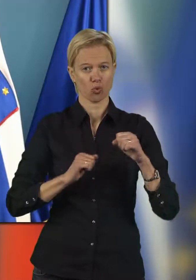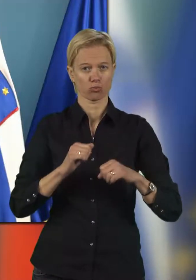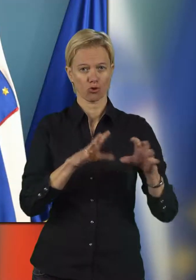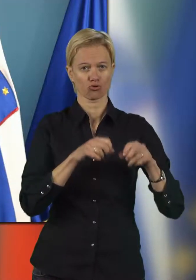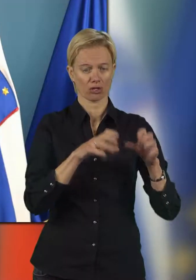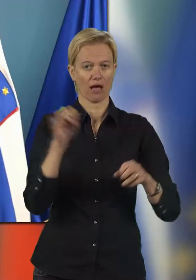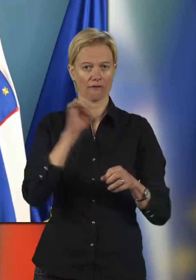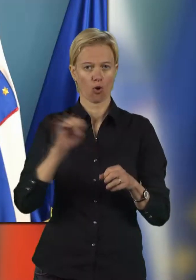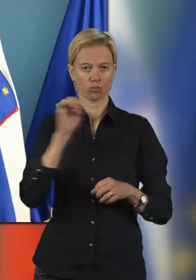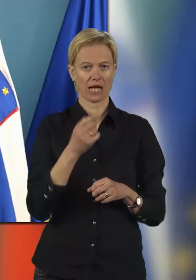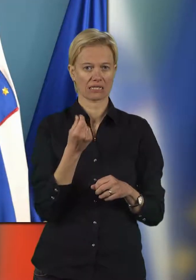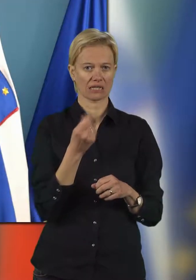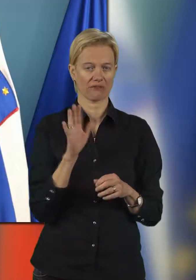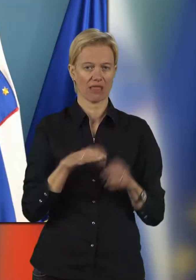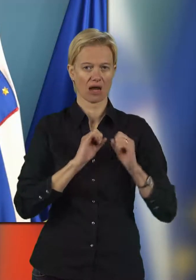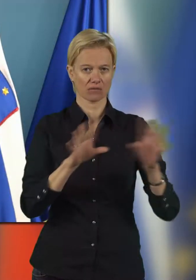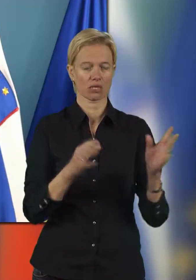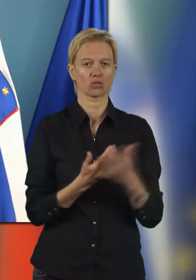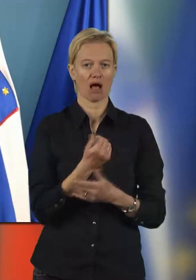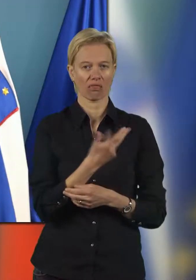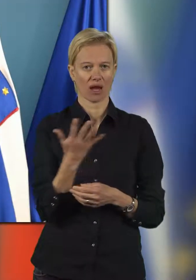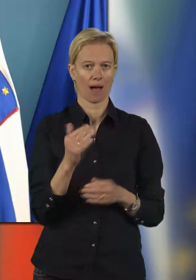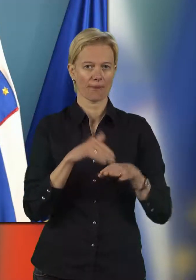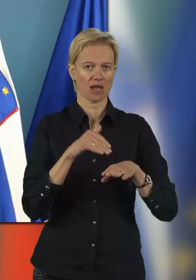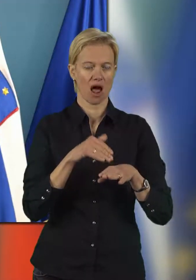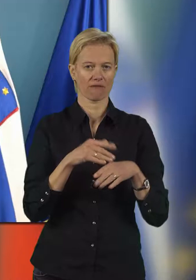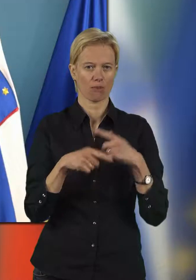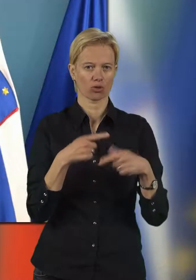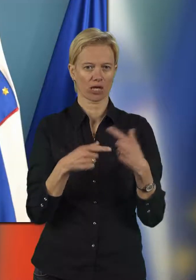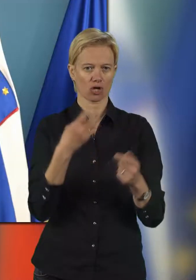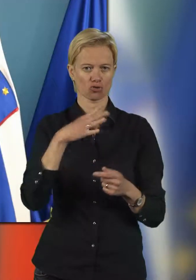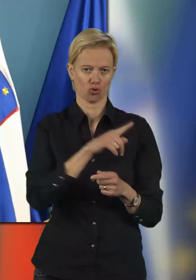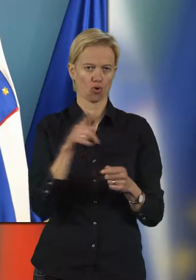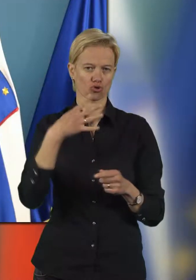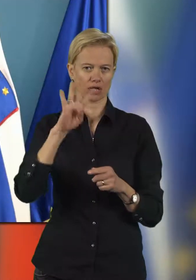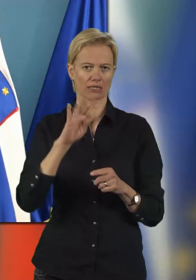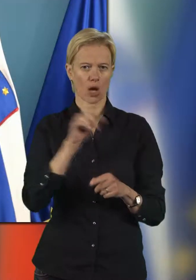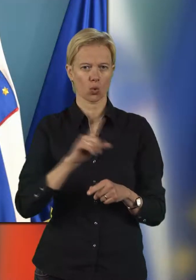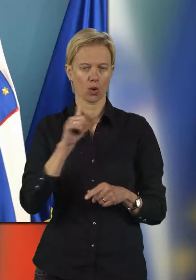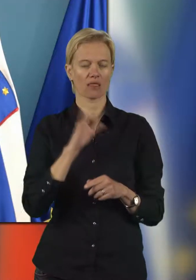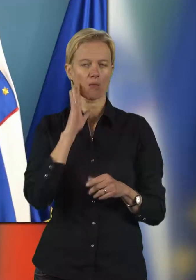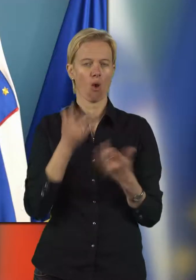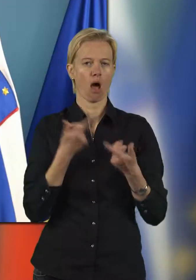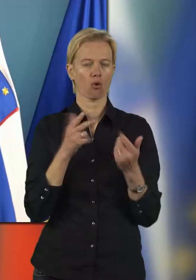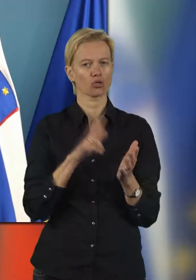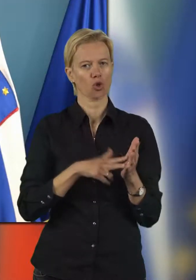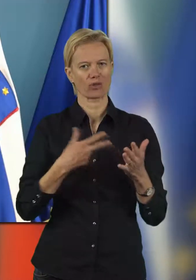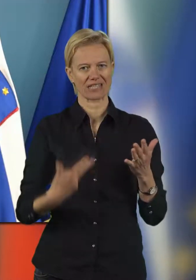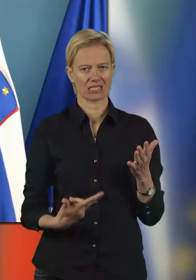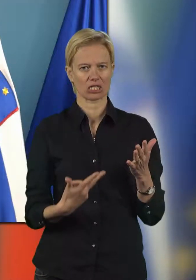razpisu, za katerega prijava poteče v 14. julija, da bo lahko s koncesijo